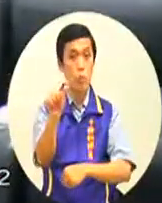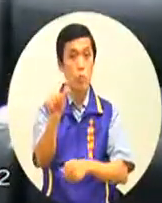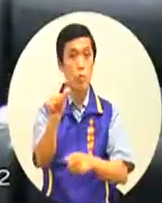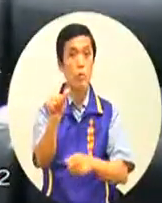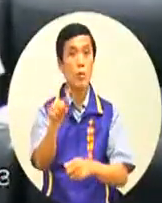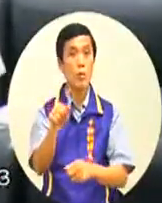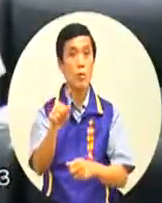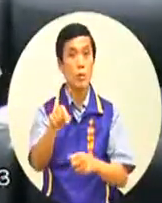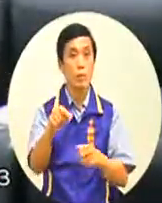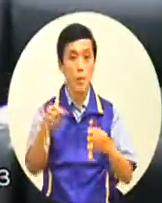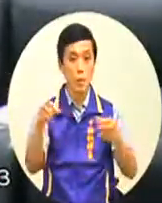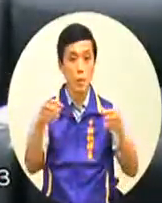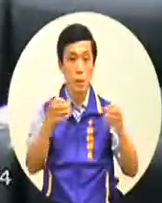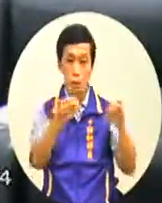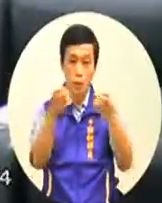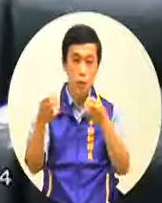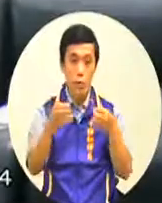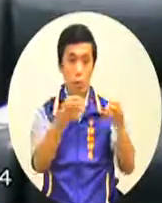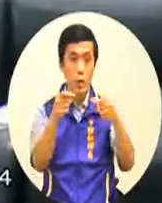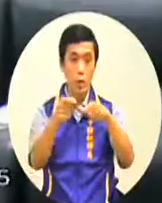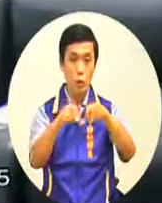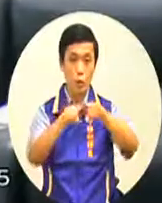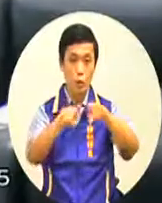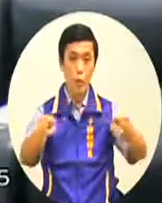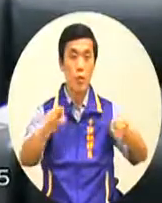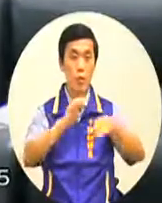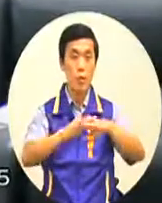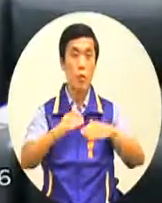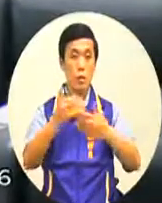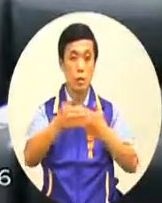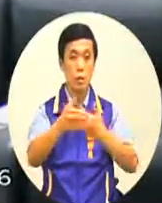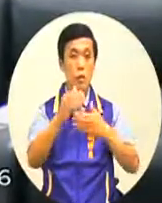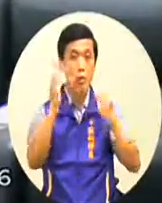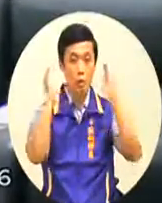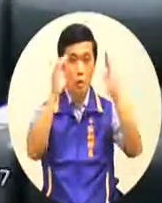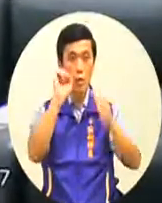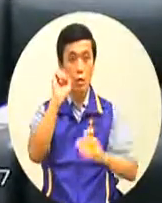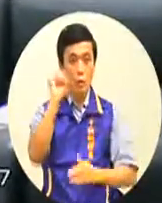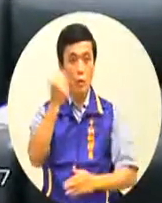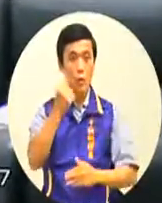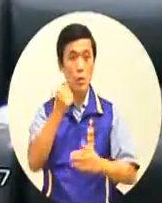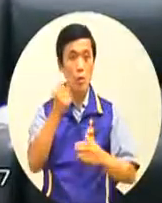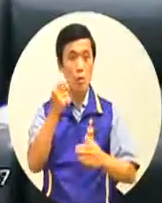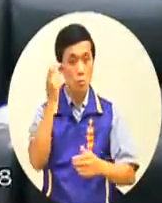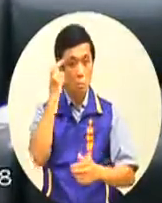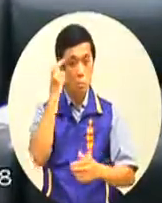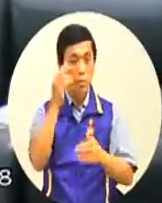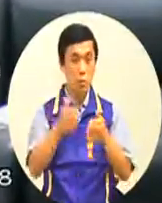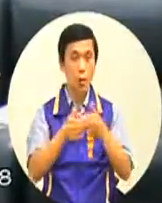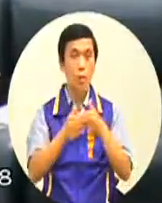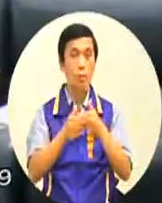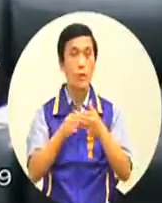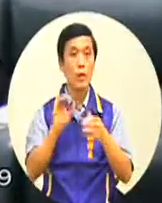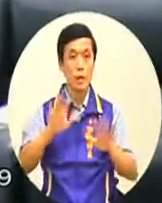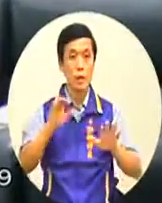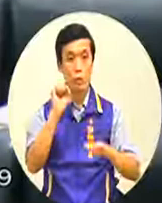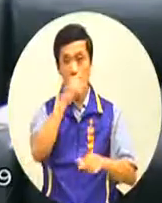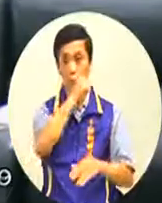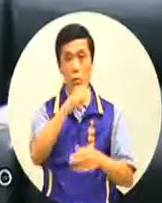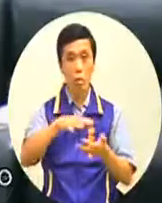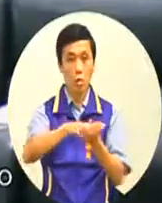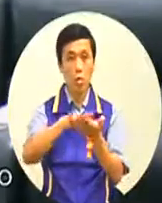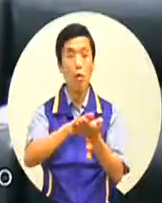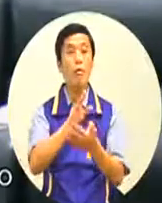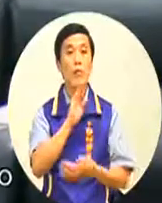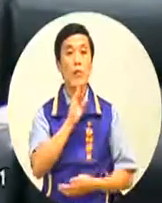个意见才会公平，才会公允。这一个程序正义一定要守住。我觉得虽然台湾现在有较乱，但是我干嘛在乱